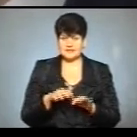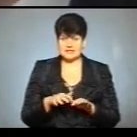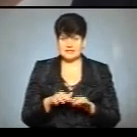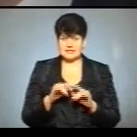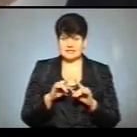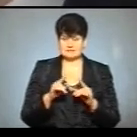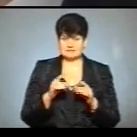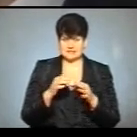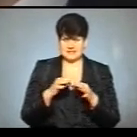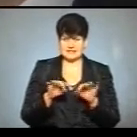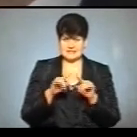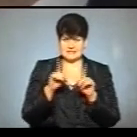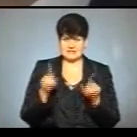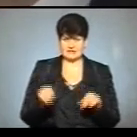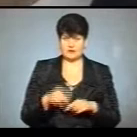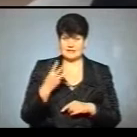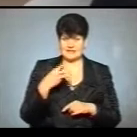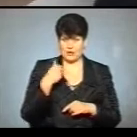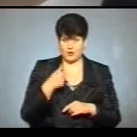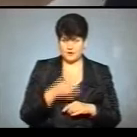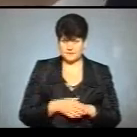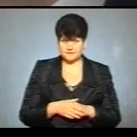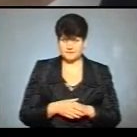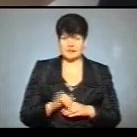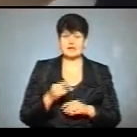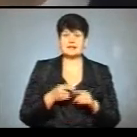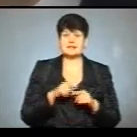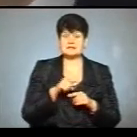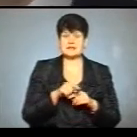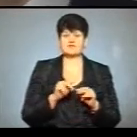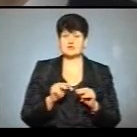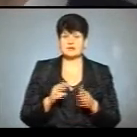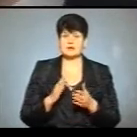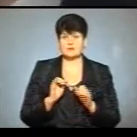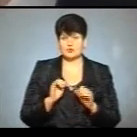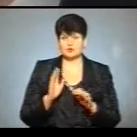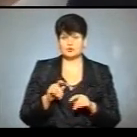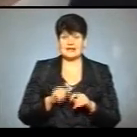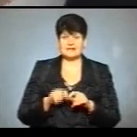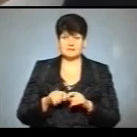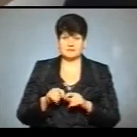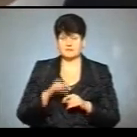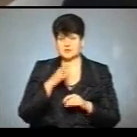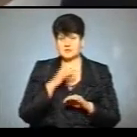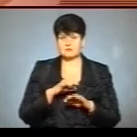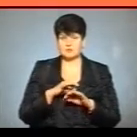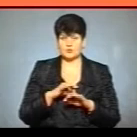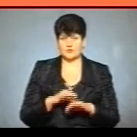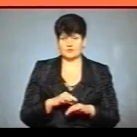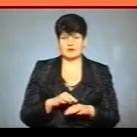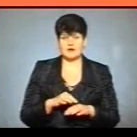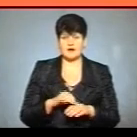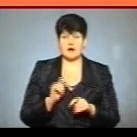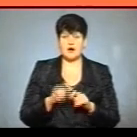роки, надбавки до заробітної плати. І третє, такий вчитель може бути експертом під час проведення інституційного аудиту.